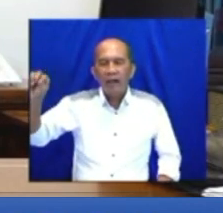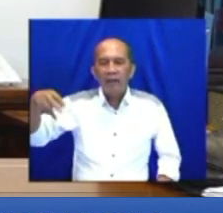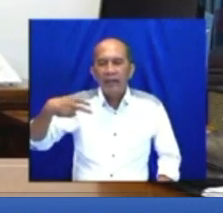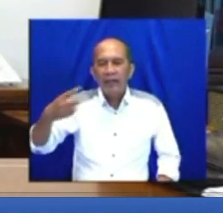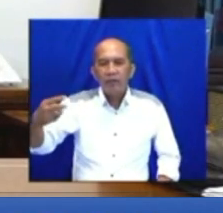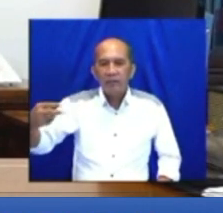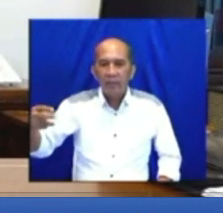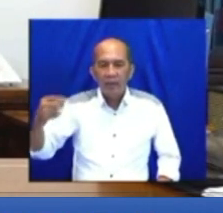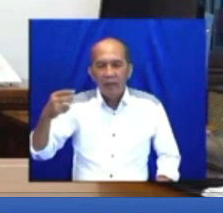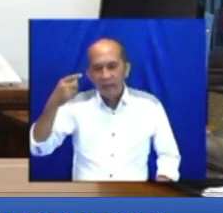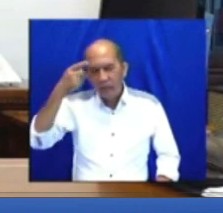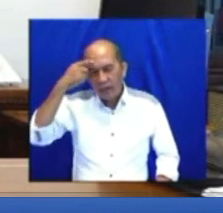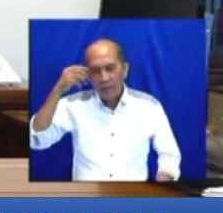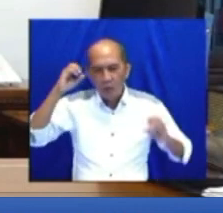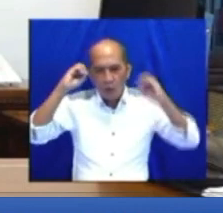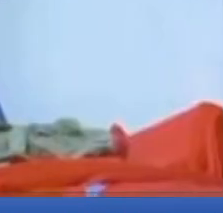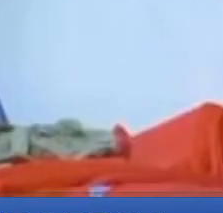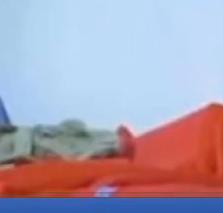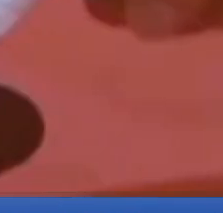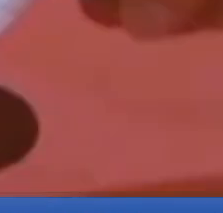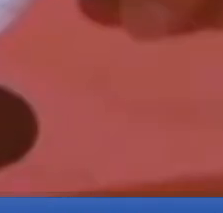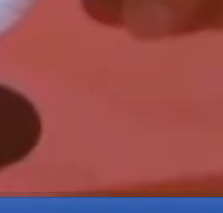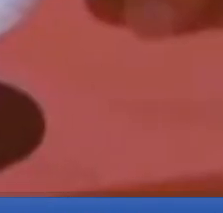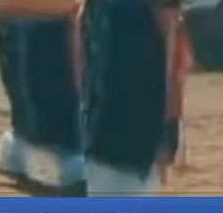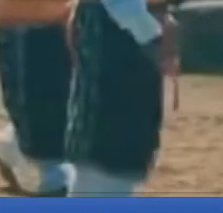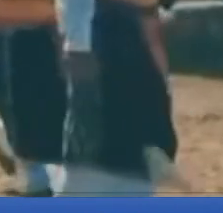dalam mengoptimalkan teknologi.